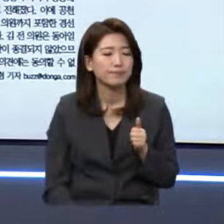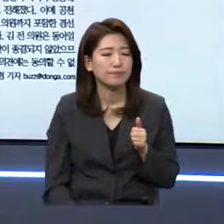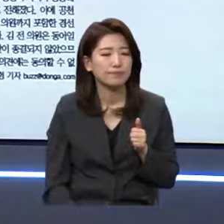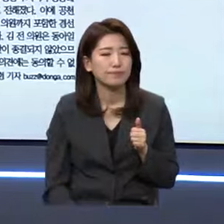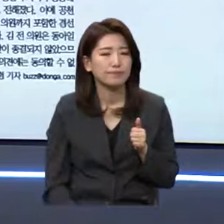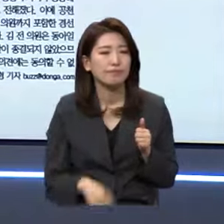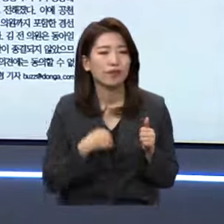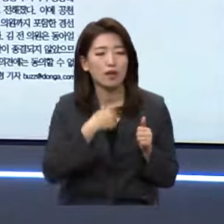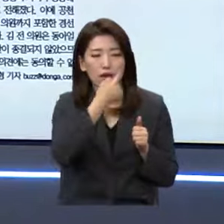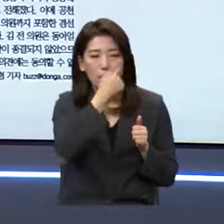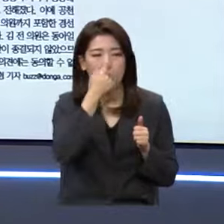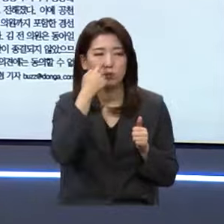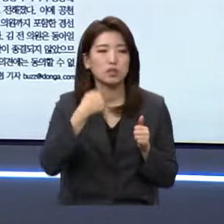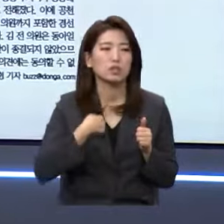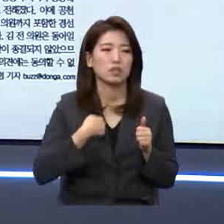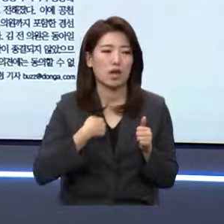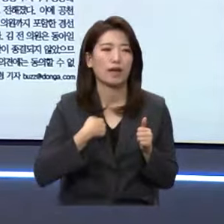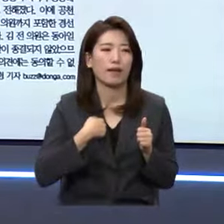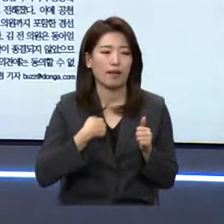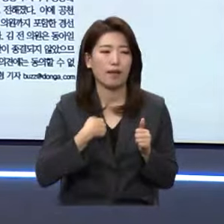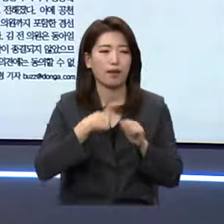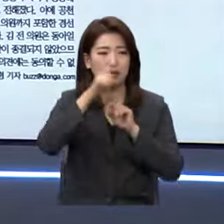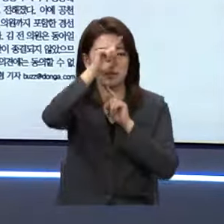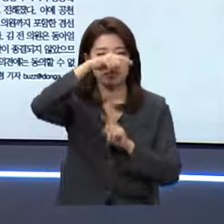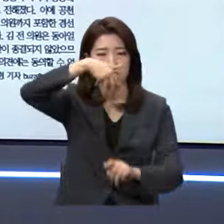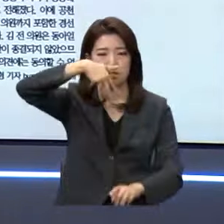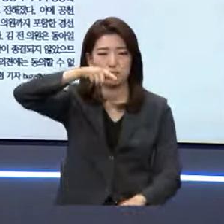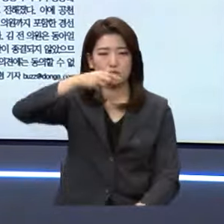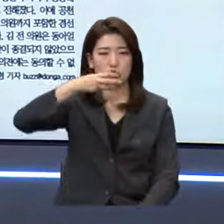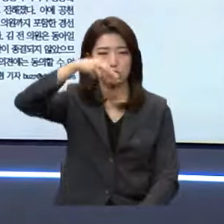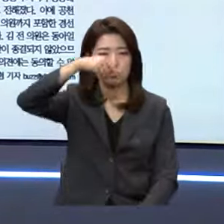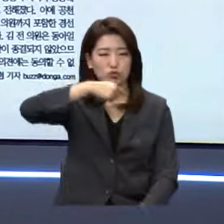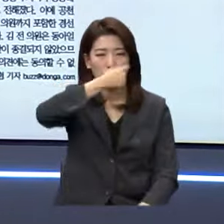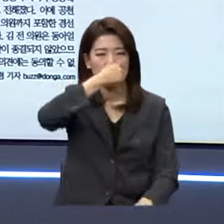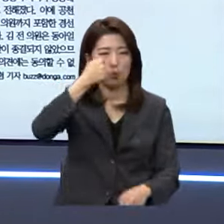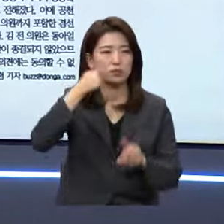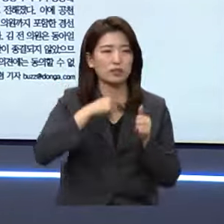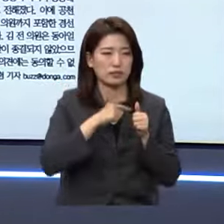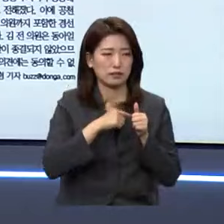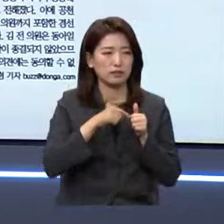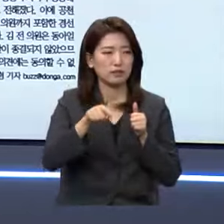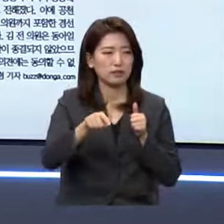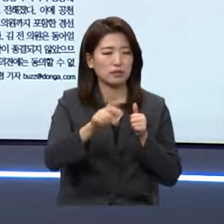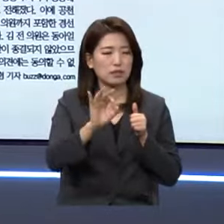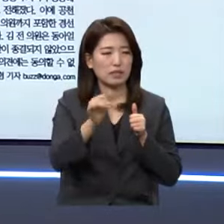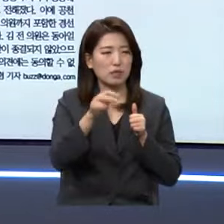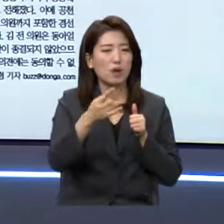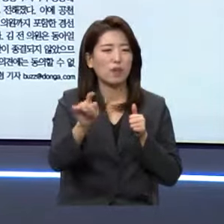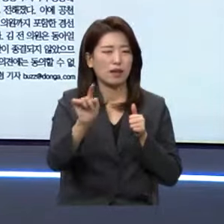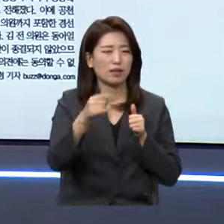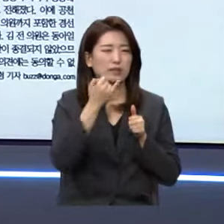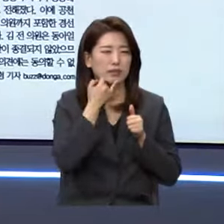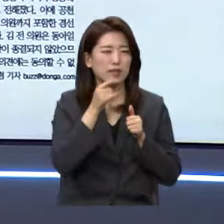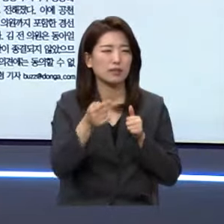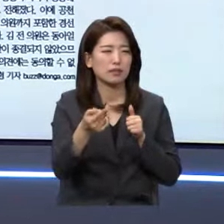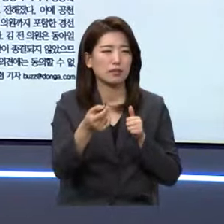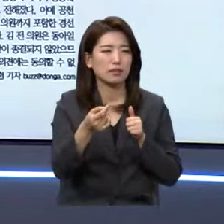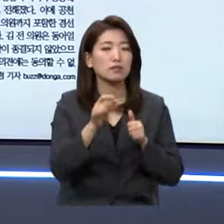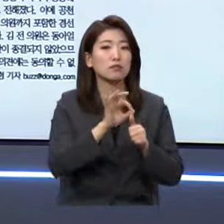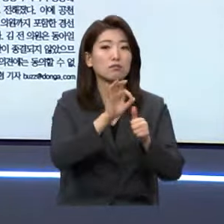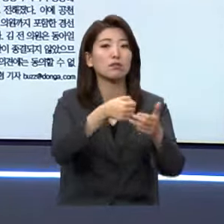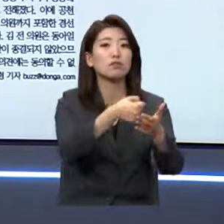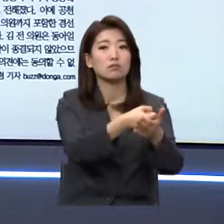있어서 이철교 의원이 사실상 보증을 했는데 여기에 한동훈 위원장이 제동을